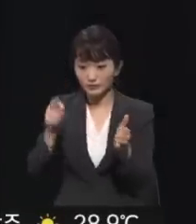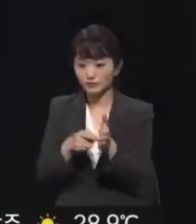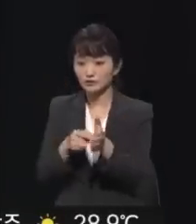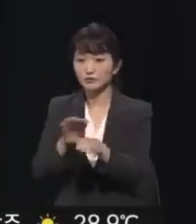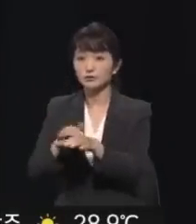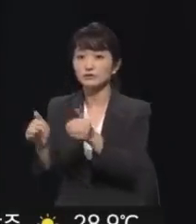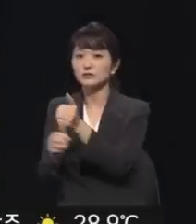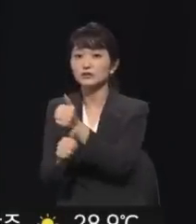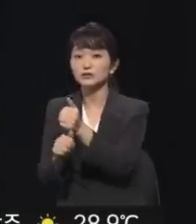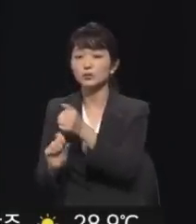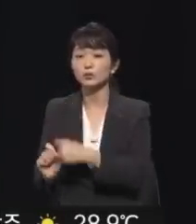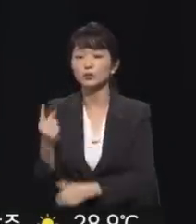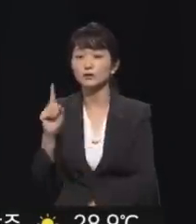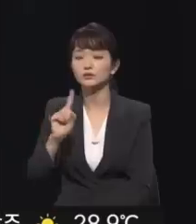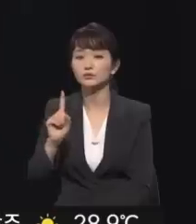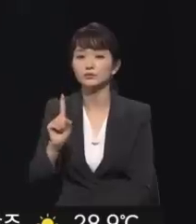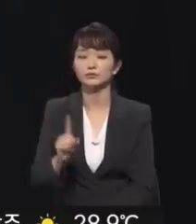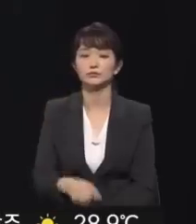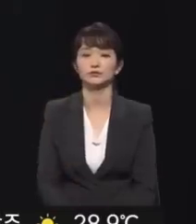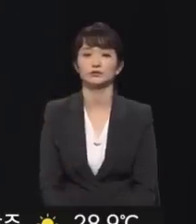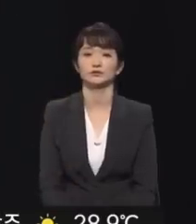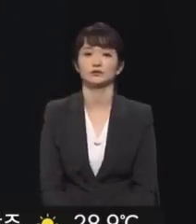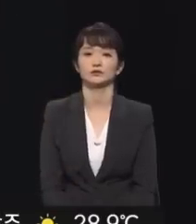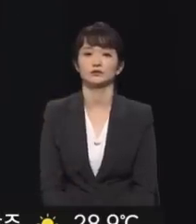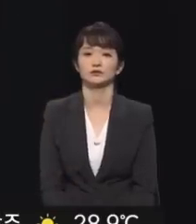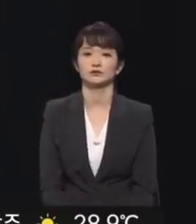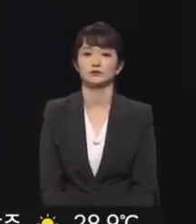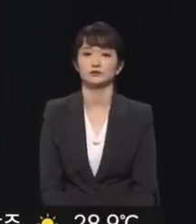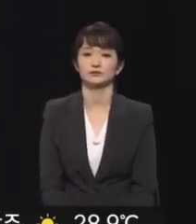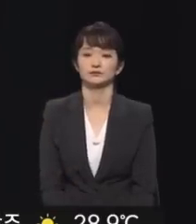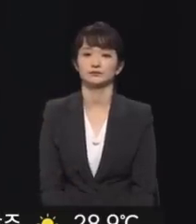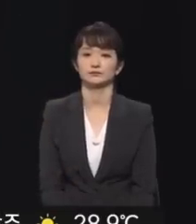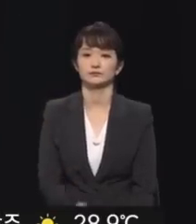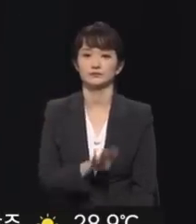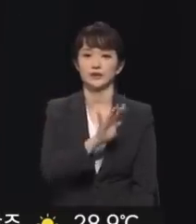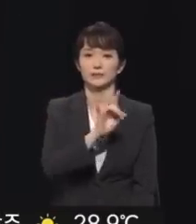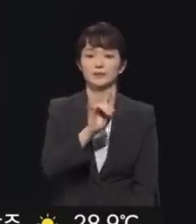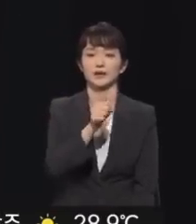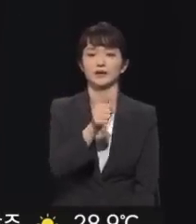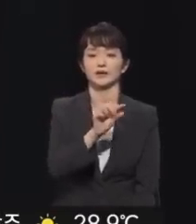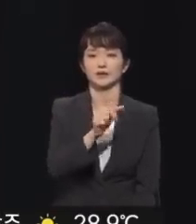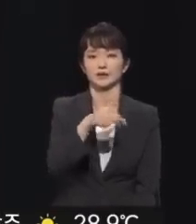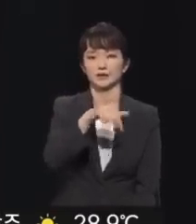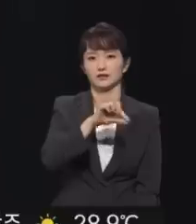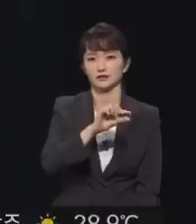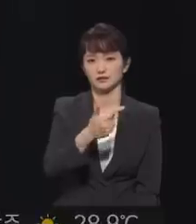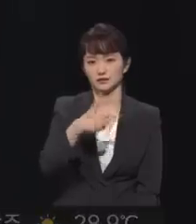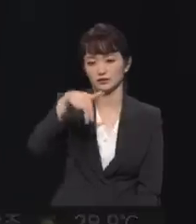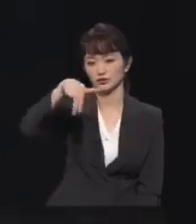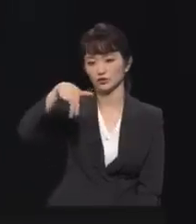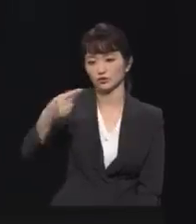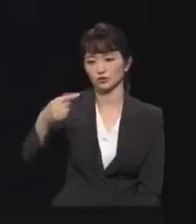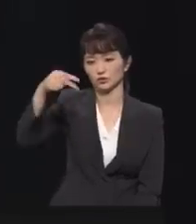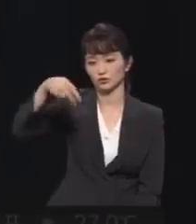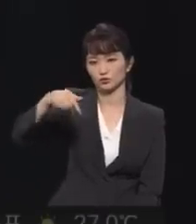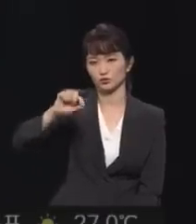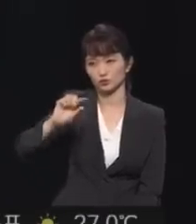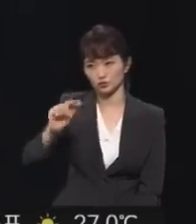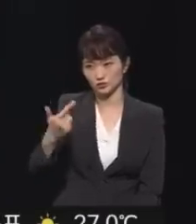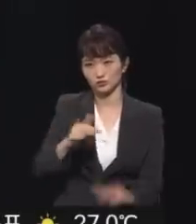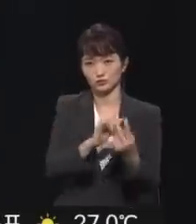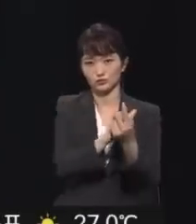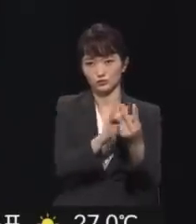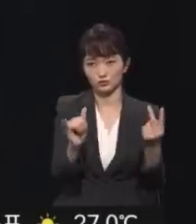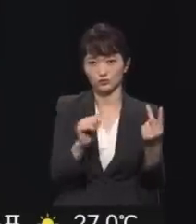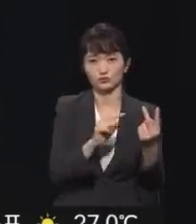무엇인가에 대한 얘기를 하고 있다고 보고요 저는 이제 배현진 최고위원이 나머 조순 최고 연 탱이 좌초 수를 줬다고 생각합니다 는 물론